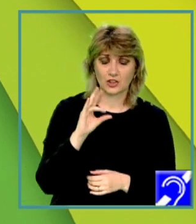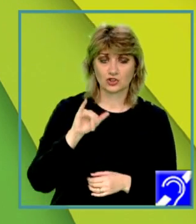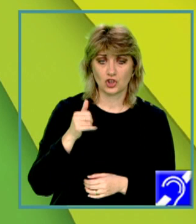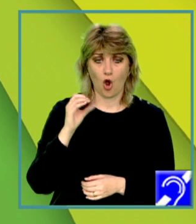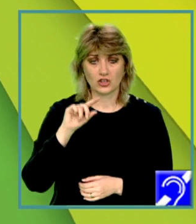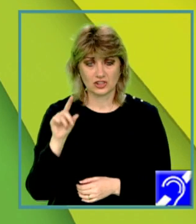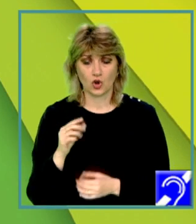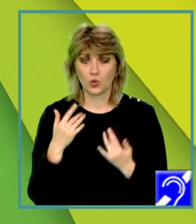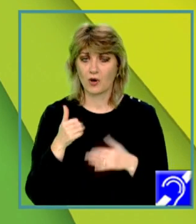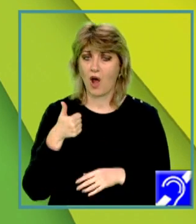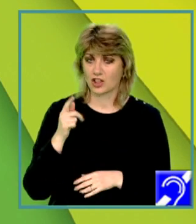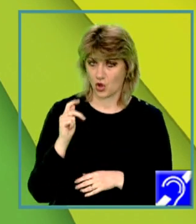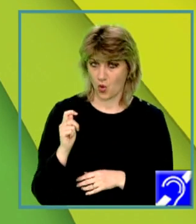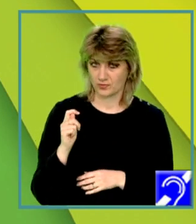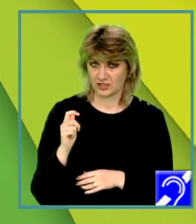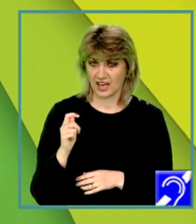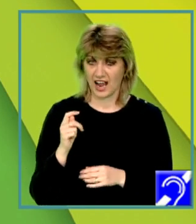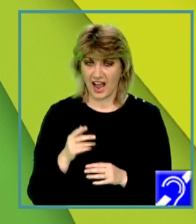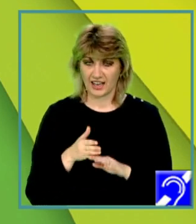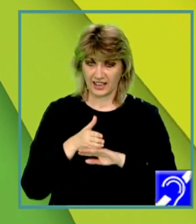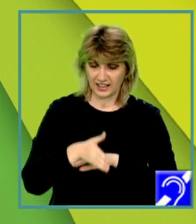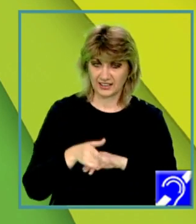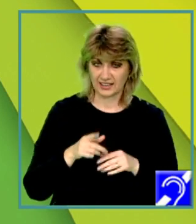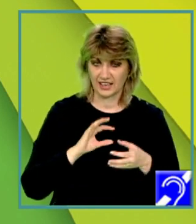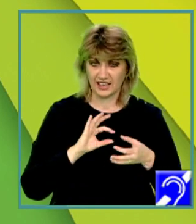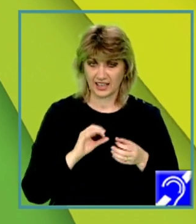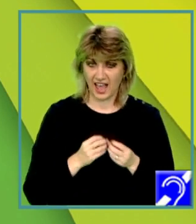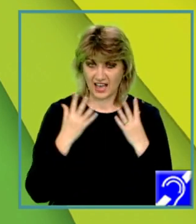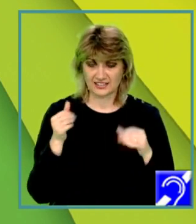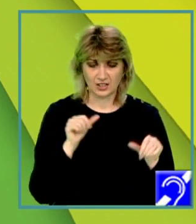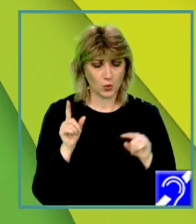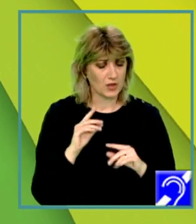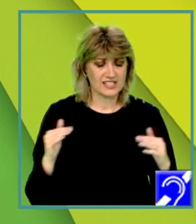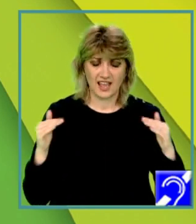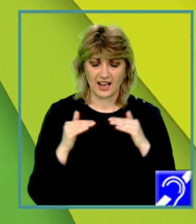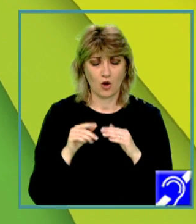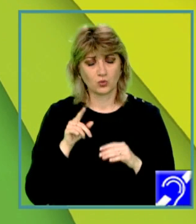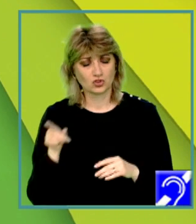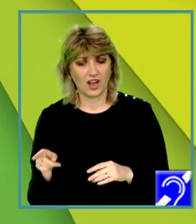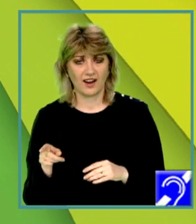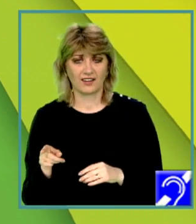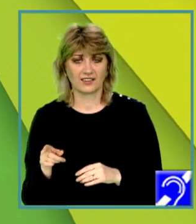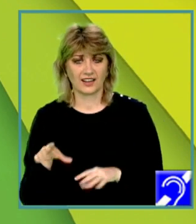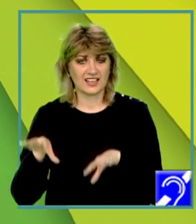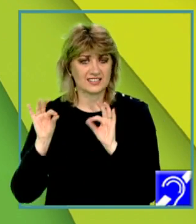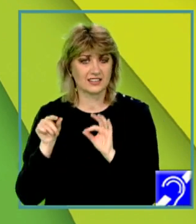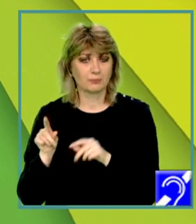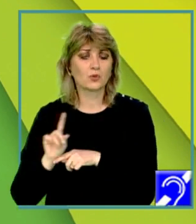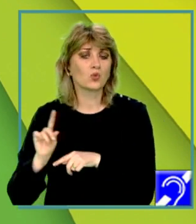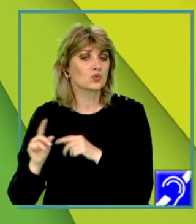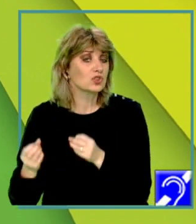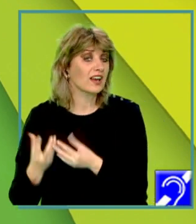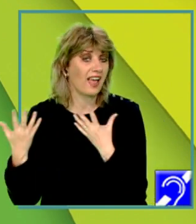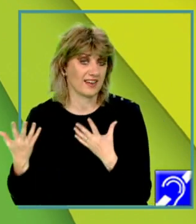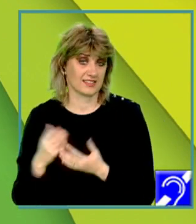numărul atomilor intrați în reacția chimică nu este egal cu cel de sit în produși de